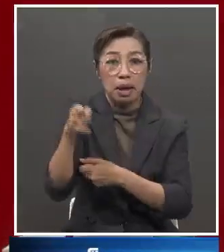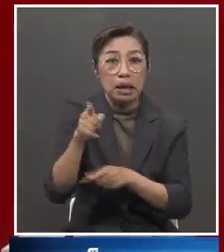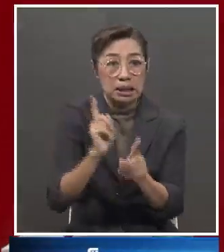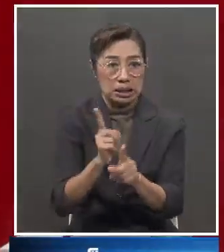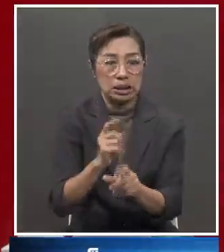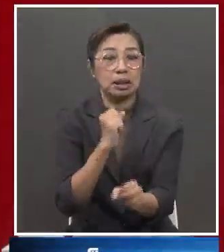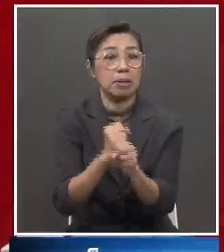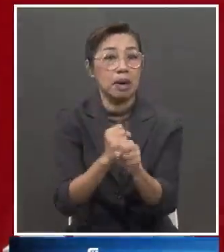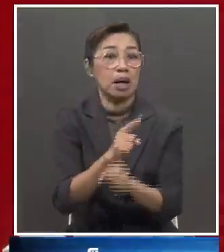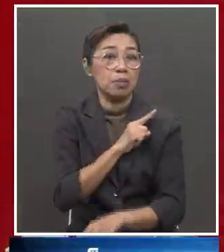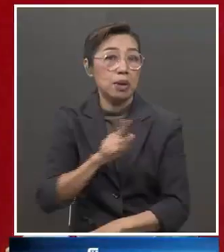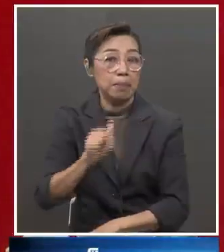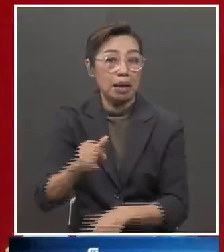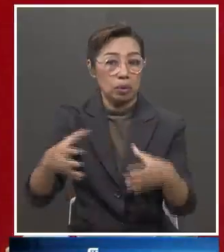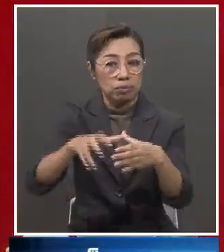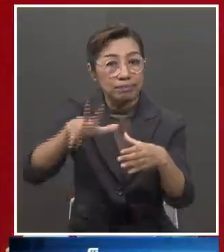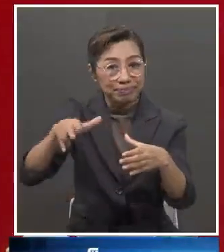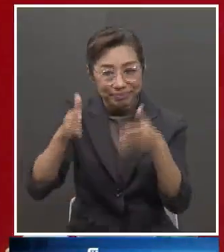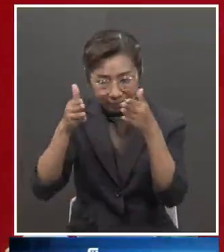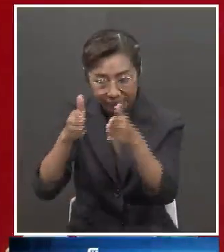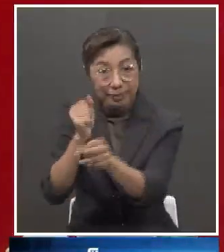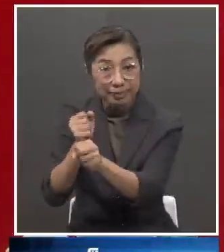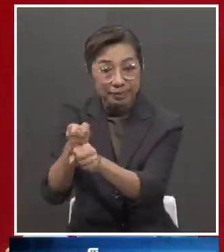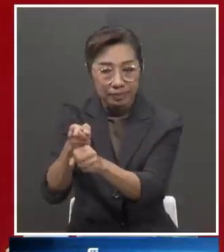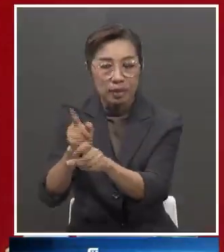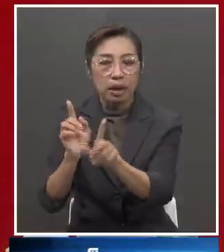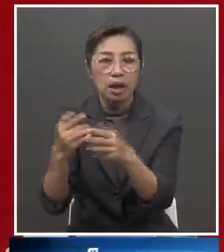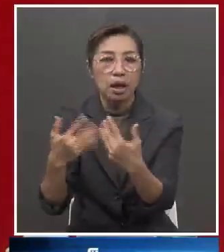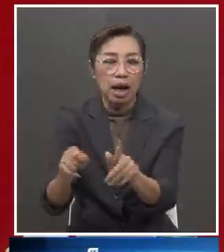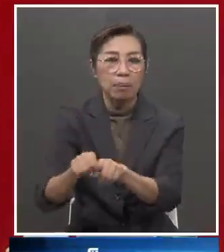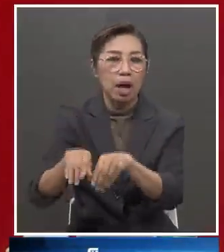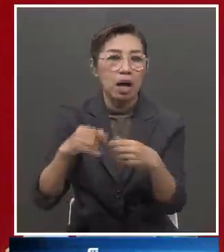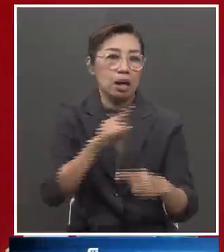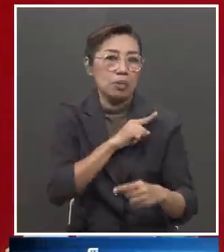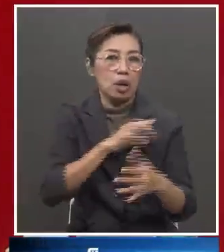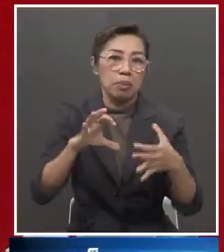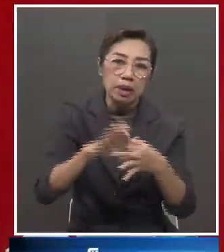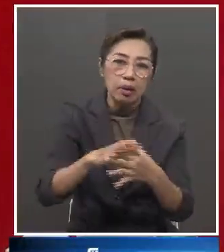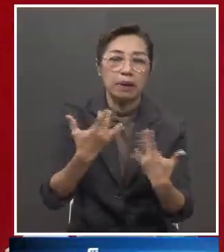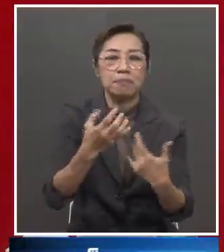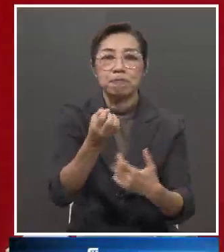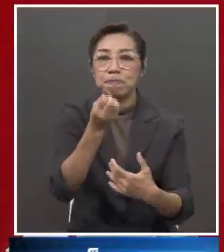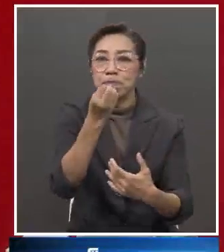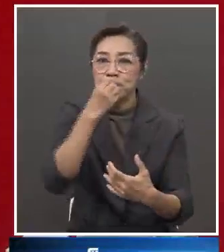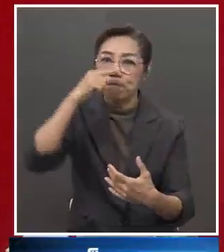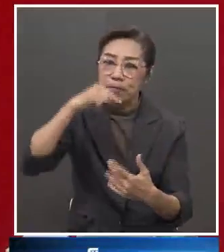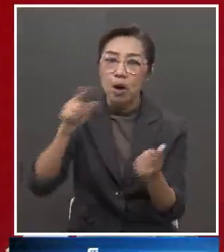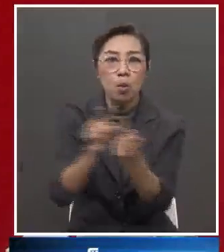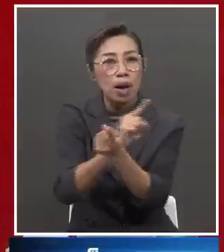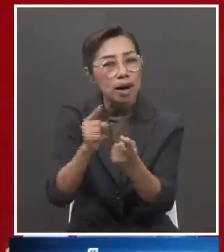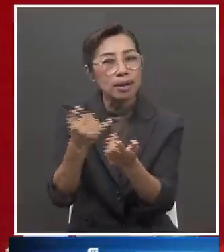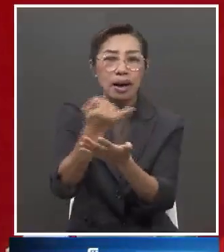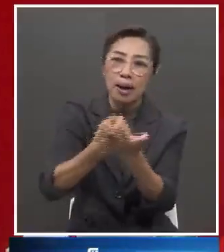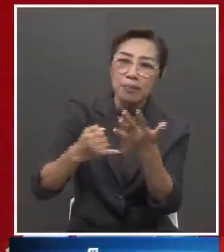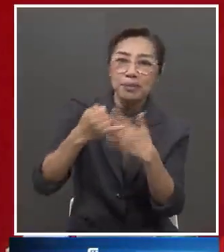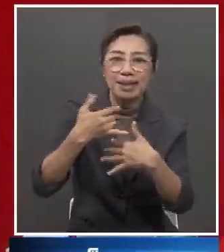หลักๆอ่ะโอเคดูในเรื่องของพรรคใช่ไหมมครับกับงานที่มอบหมายก็คือ Soft Powerแต่ประเด็นที่ผ่านมามันก็มีประเด็นดราม่า